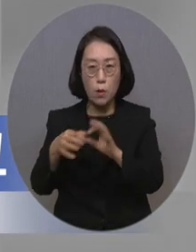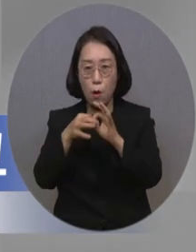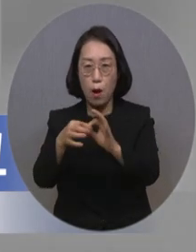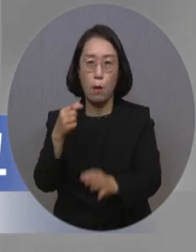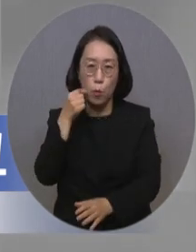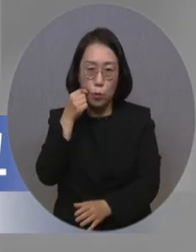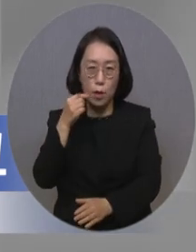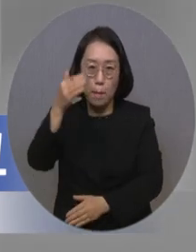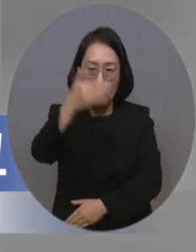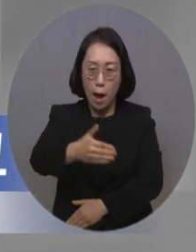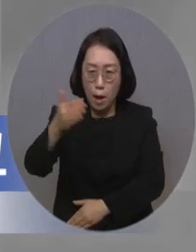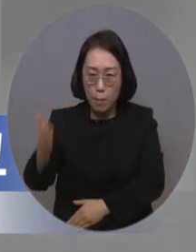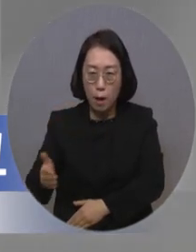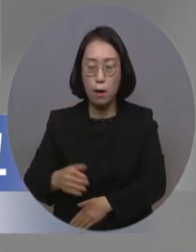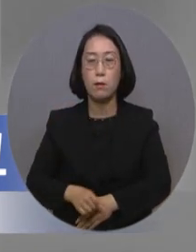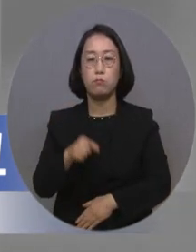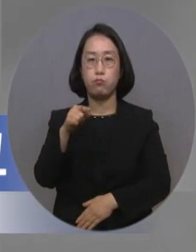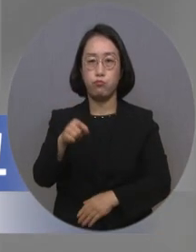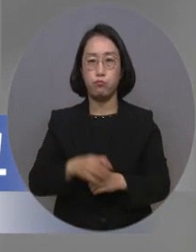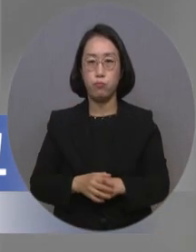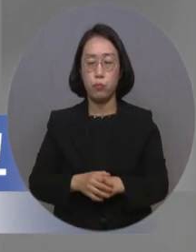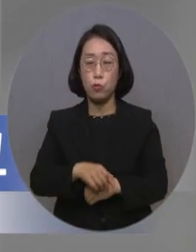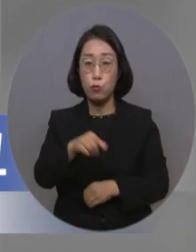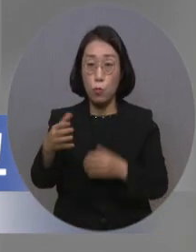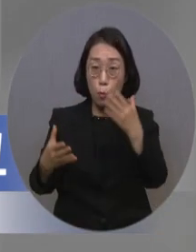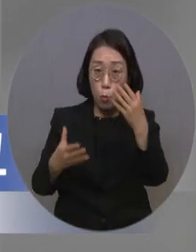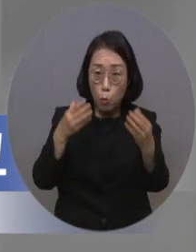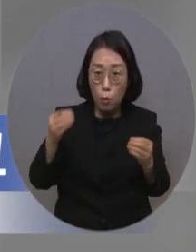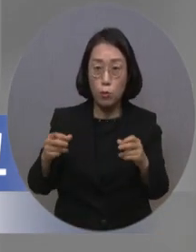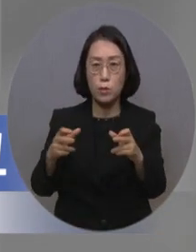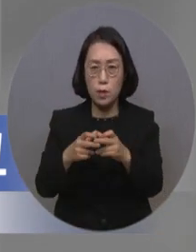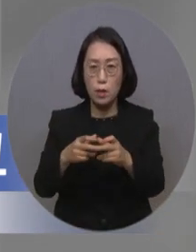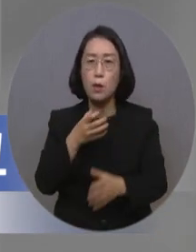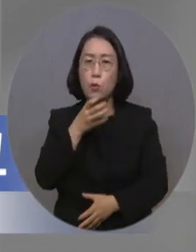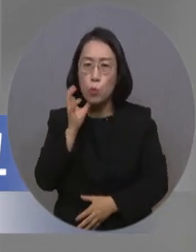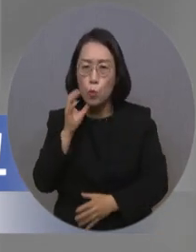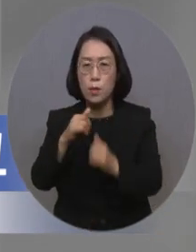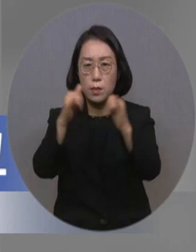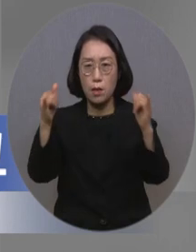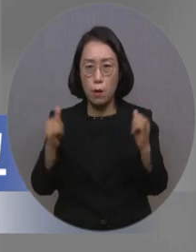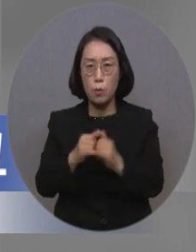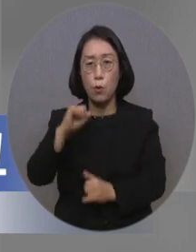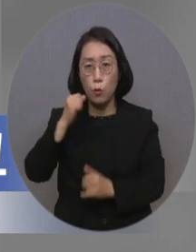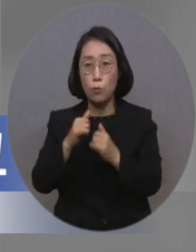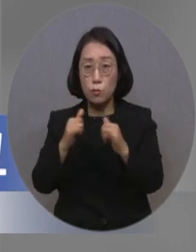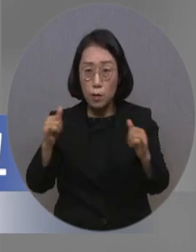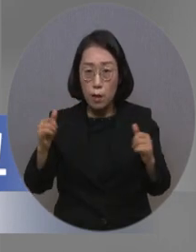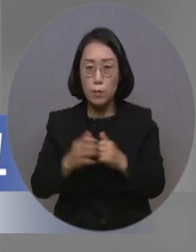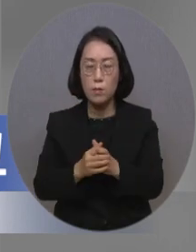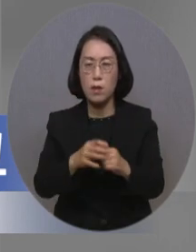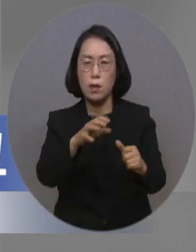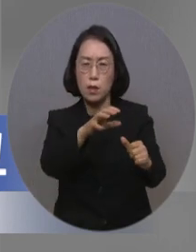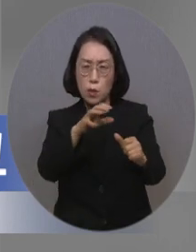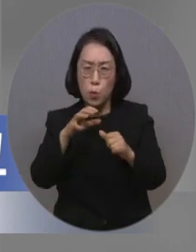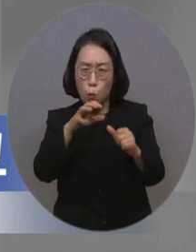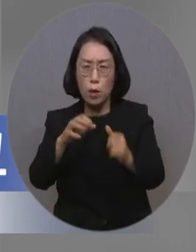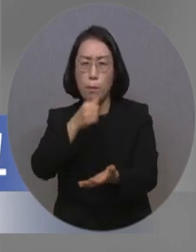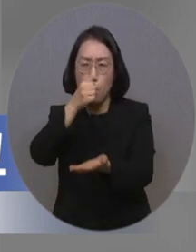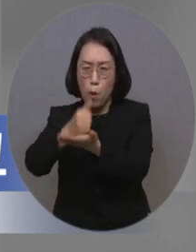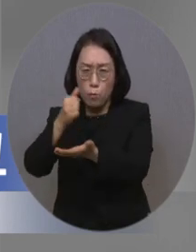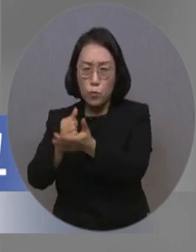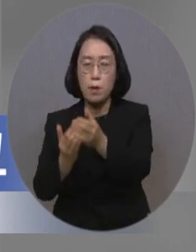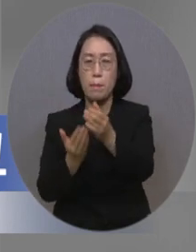했다고 설명했습니다. 우리 주변에도 장애인이나 노인 등 사회적 약자를 대상으로 하는 범죄 행위가